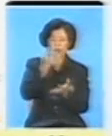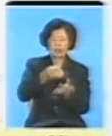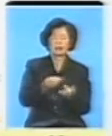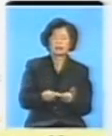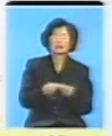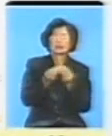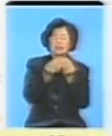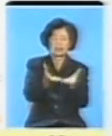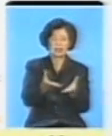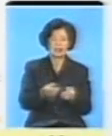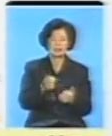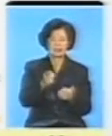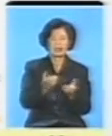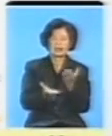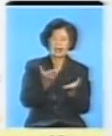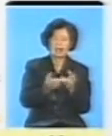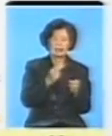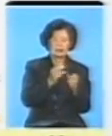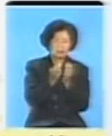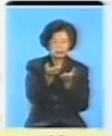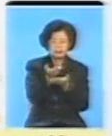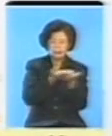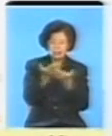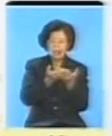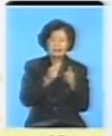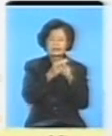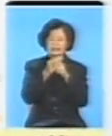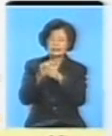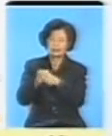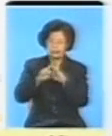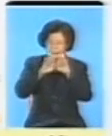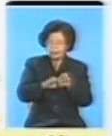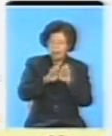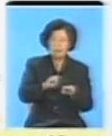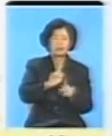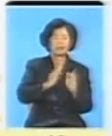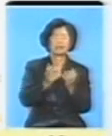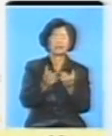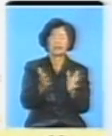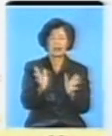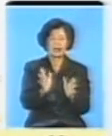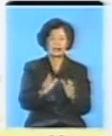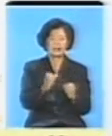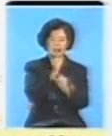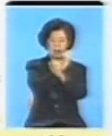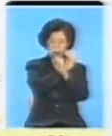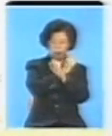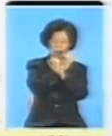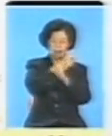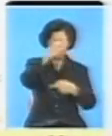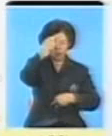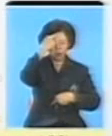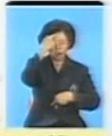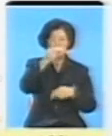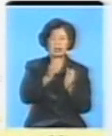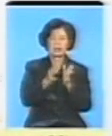ยังไงท่านไปอาสากันเองผมบังคับท่านไม่ได้อยู่แล้วป้องกันโรคมากกว่า100ป่วยนะครับลดการกระจุกตัวที่ศูนย์กลางเสริมความ